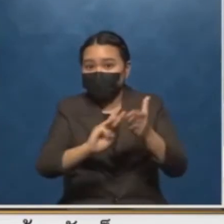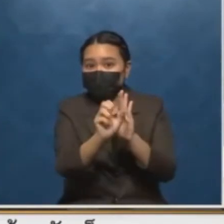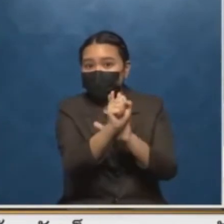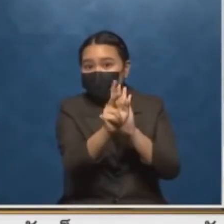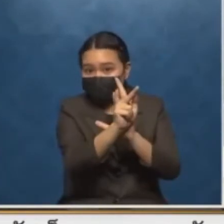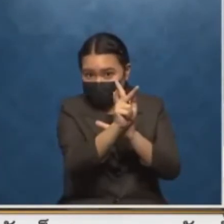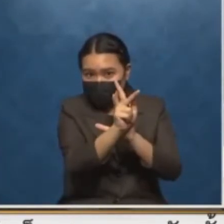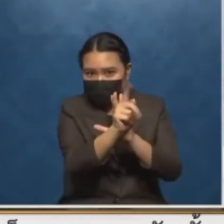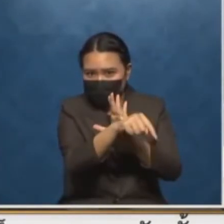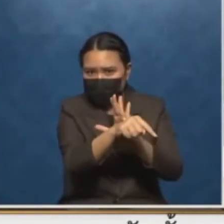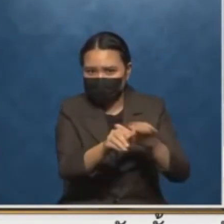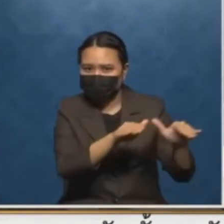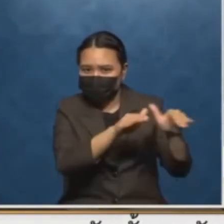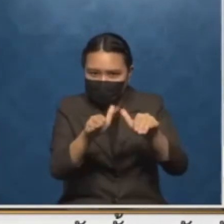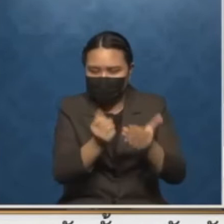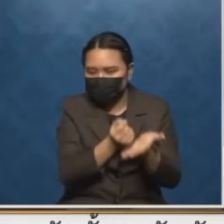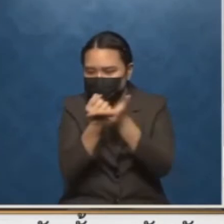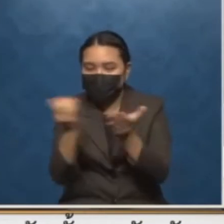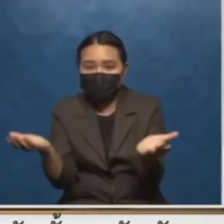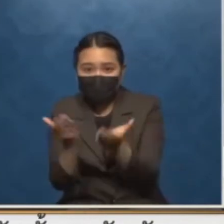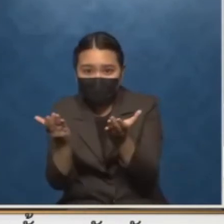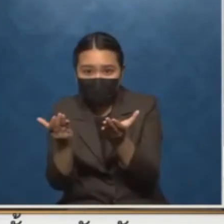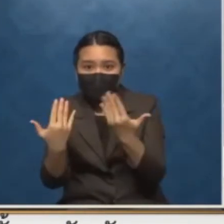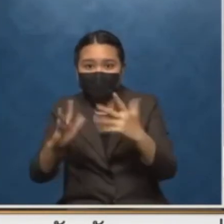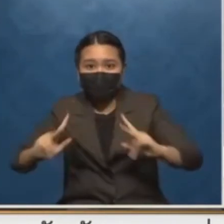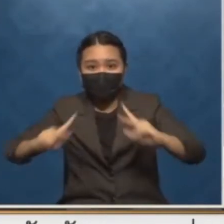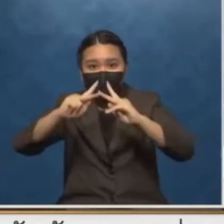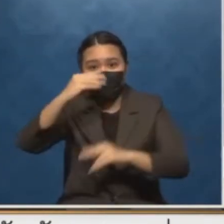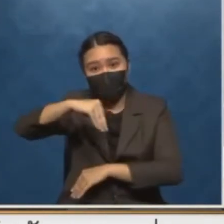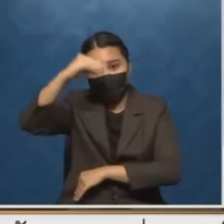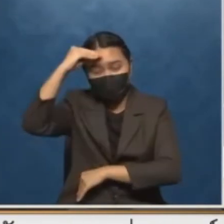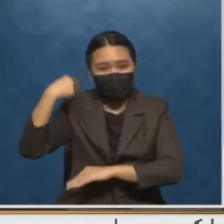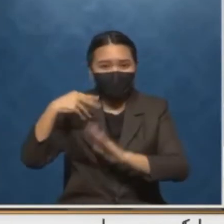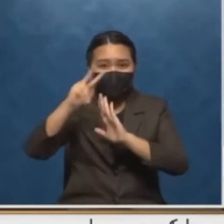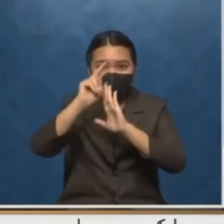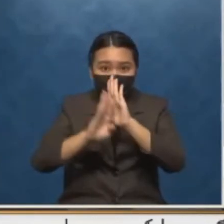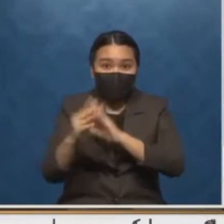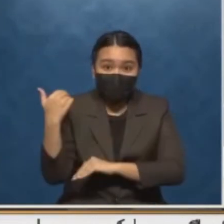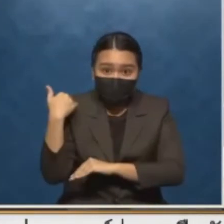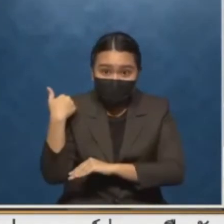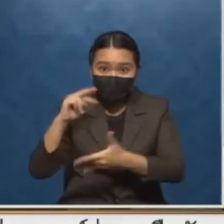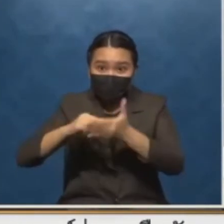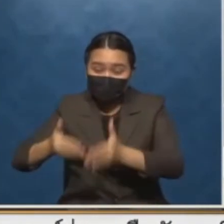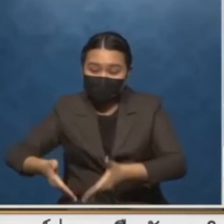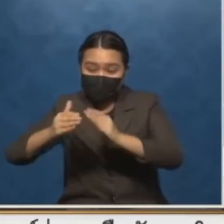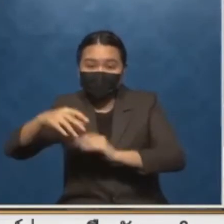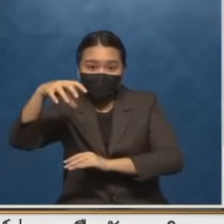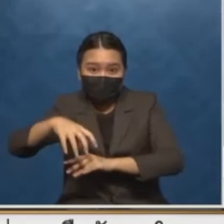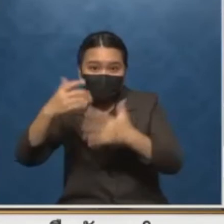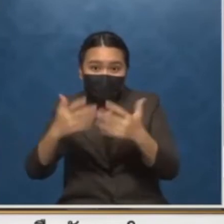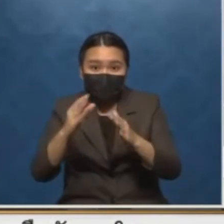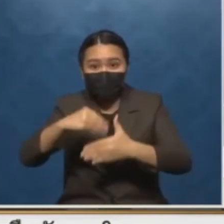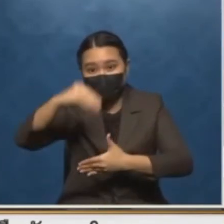าดูแลเลยกระทรวงศึกษายังมีนโยบายแบบนี้ไหมจะตั้งแล้วผลิตบุคคลไม่ว่าแรงงานฝีมืออะ